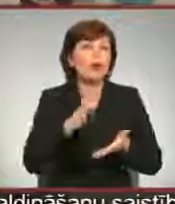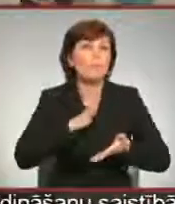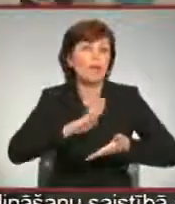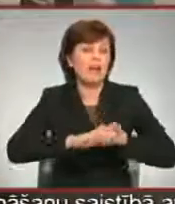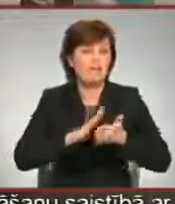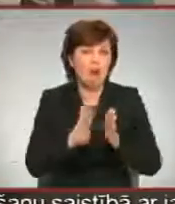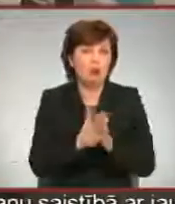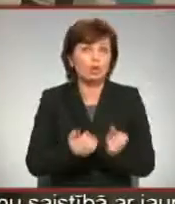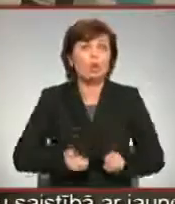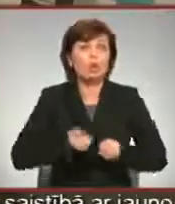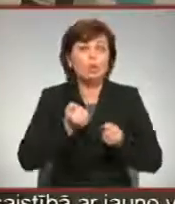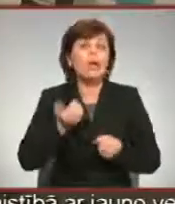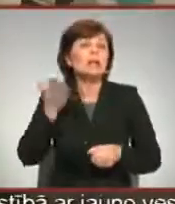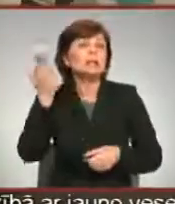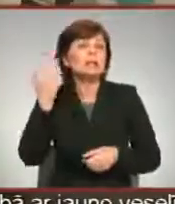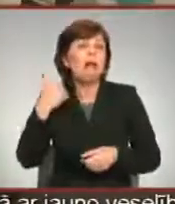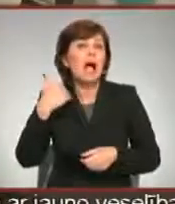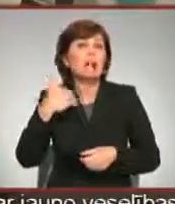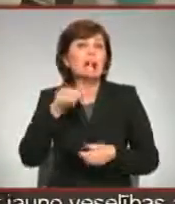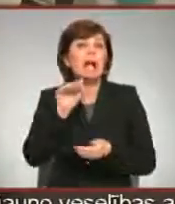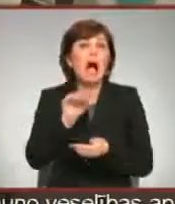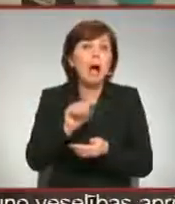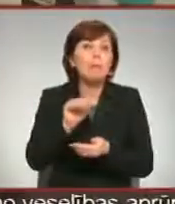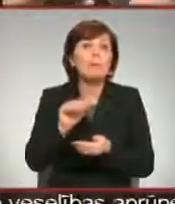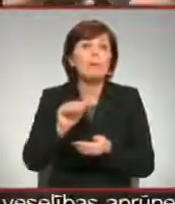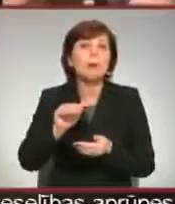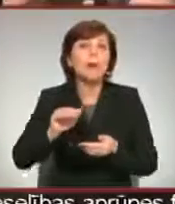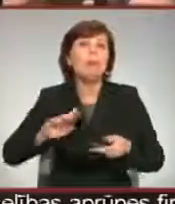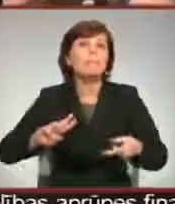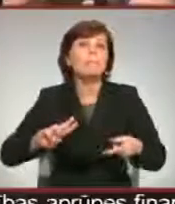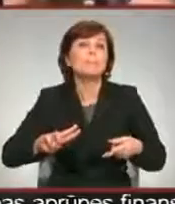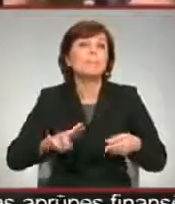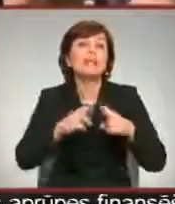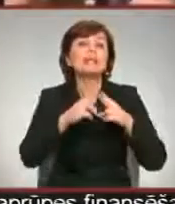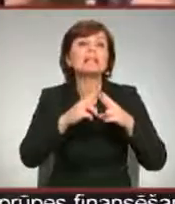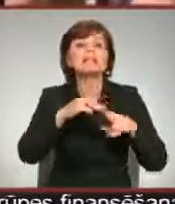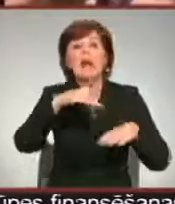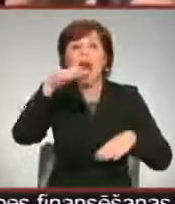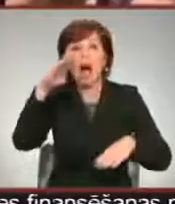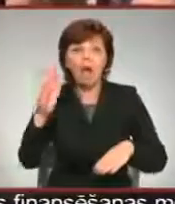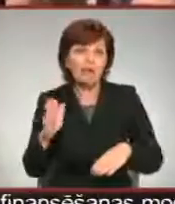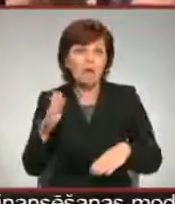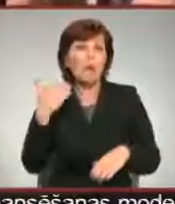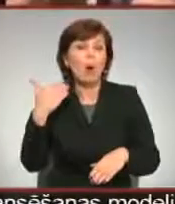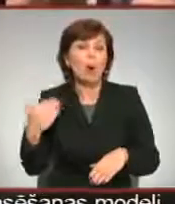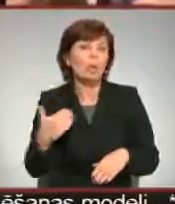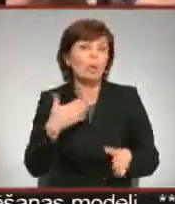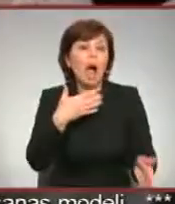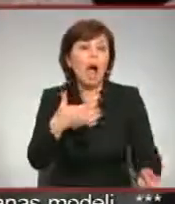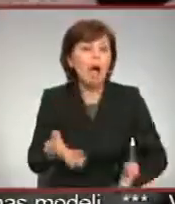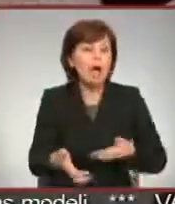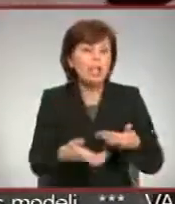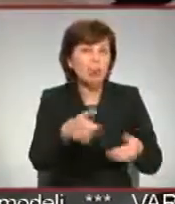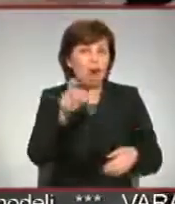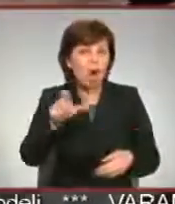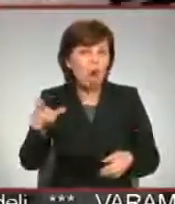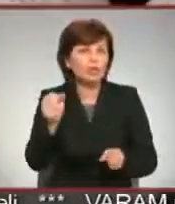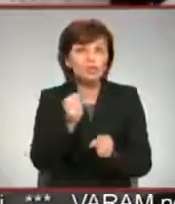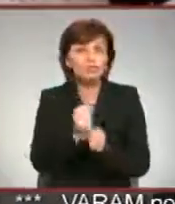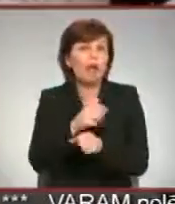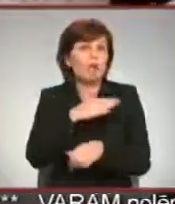grūti. No senkapiem un pilskalniem izvēle kritus uz pilskalniem. Tā kā Kuldīgā pēdējos gados arheologu strādā daudz, jo notiek